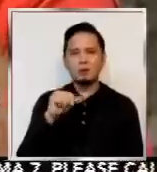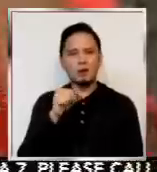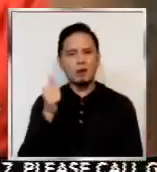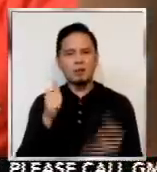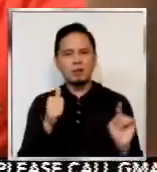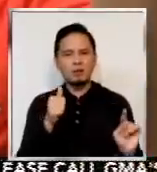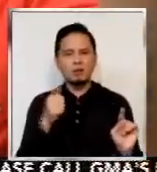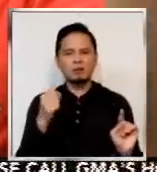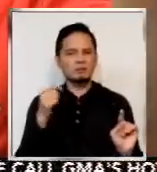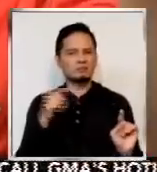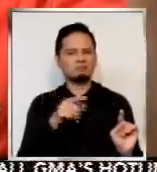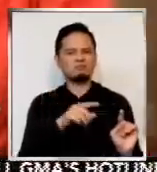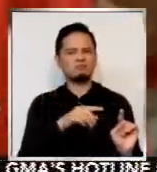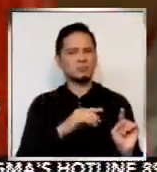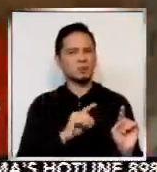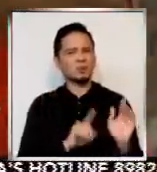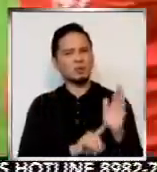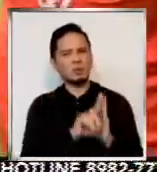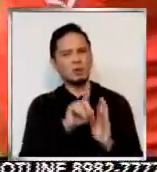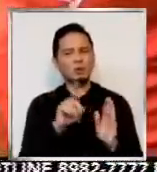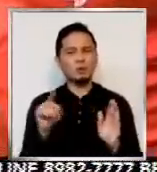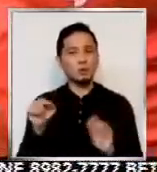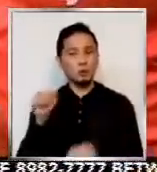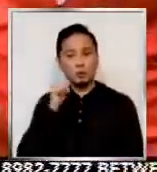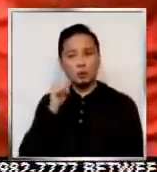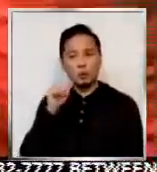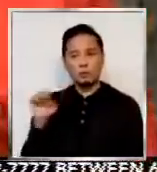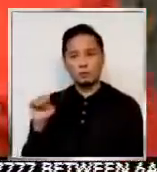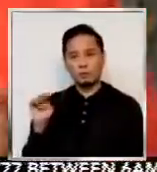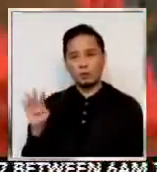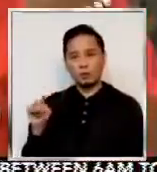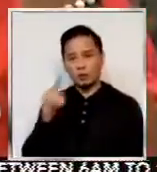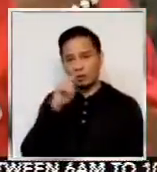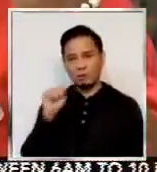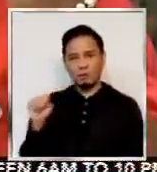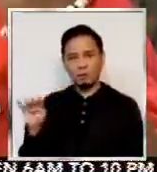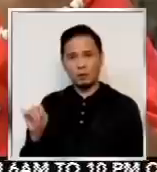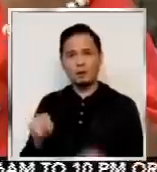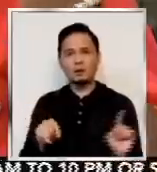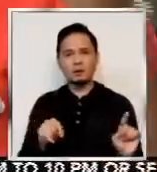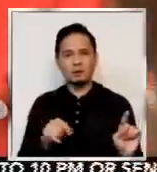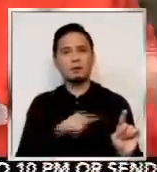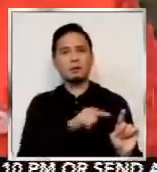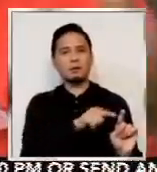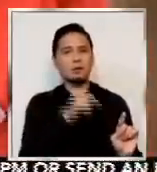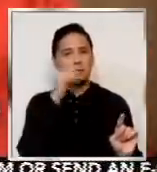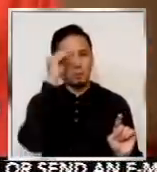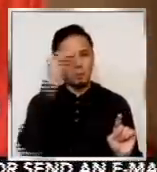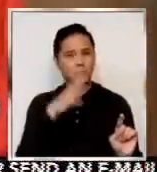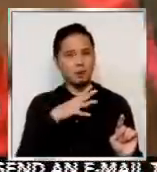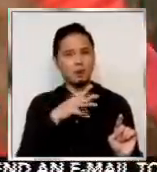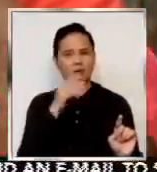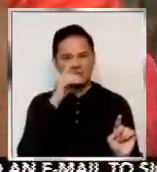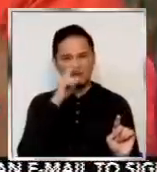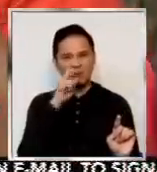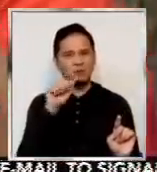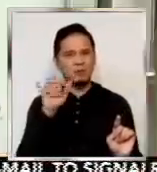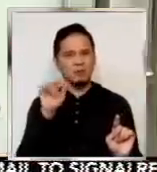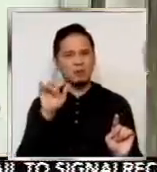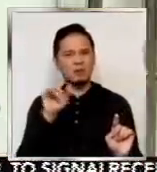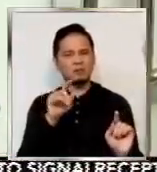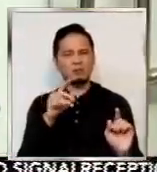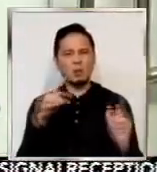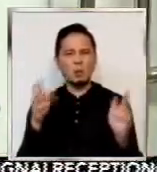ang isa, 15, bago yung isa, maliit lang. Tapos yung lalaki, medyo payat, matangkad, matilos ang